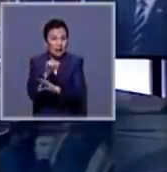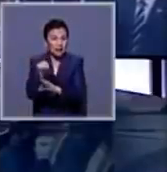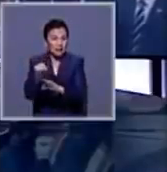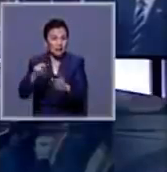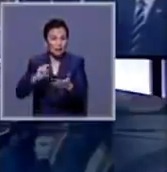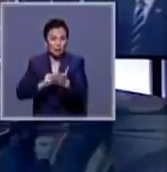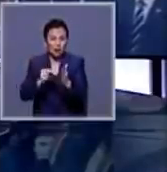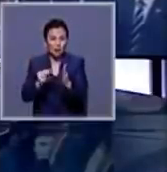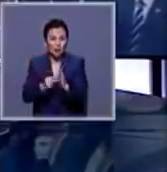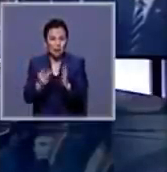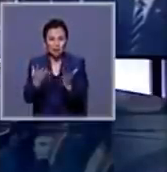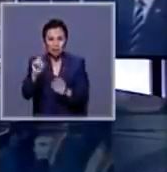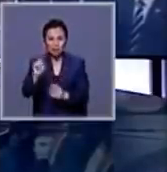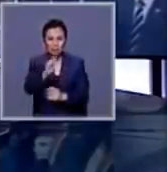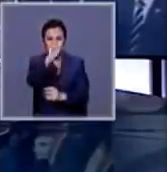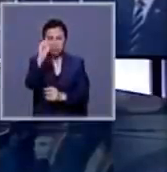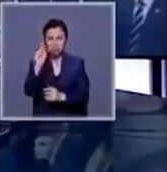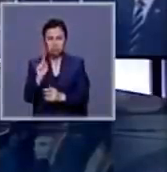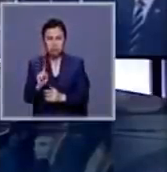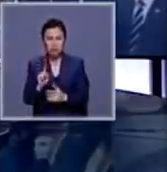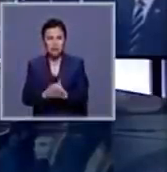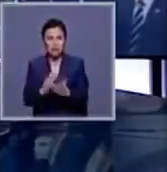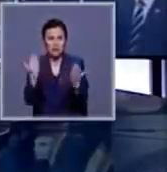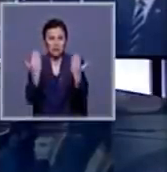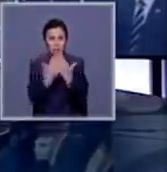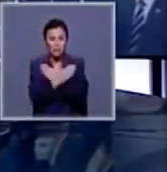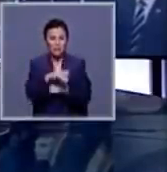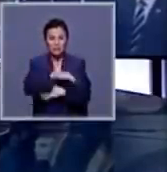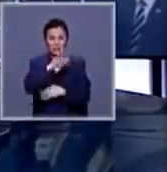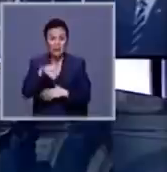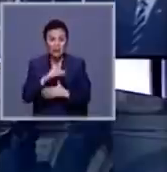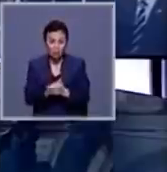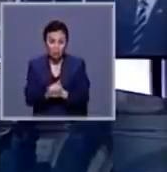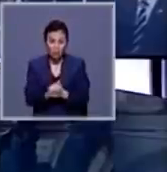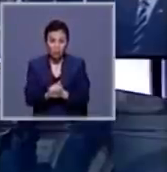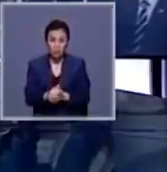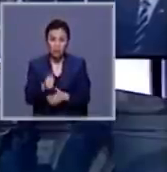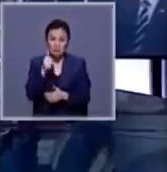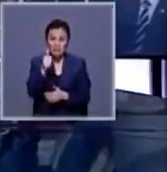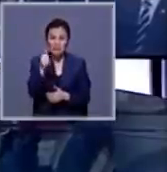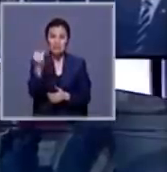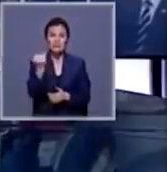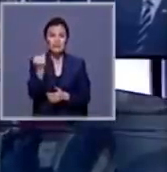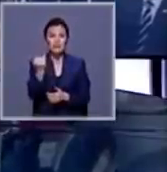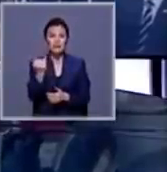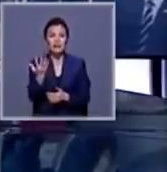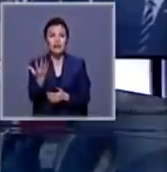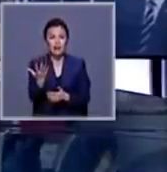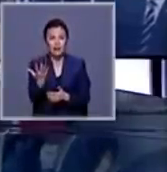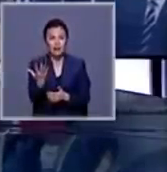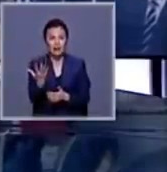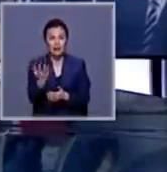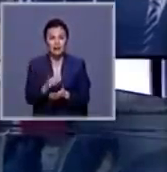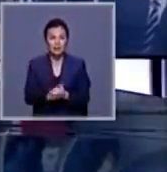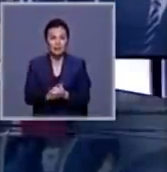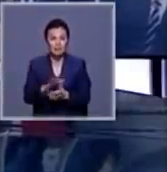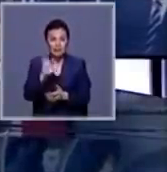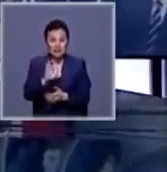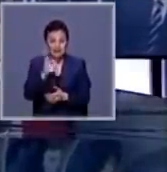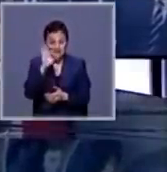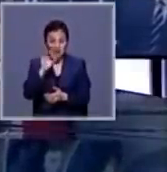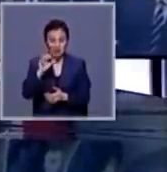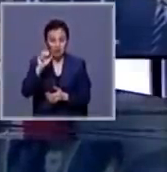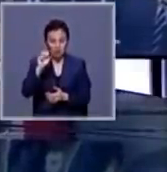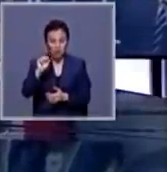มันถามว่า มันเปลี่ยนไมค์กับโมเลยแบบนั้นเนี่ย มันได้เครดิตไหมอะไรเพราะฉะนั้นในการเลือกสว.เนี่ย